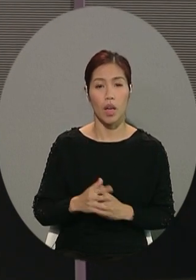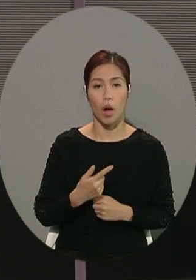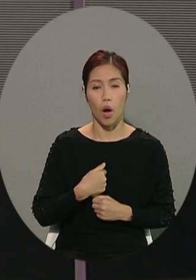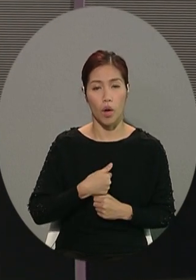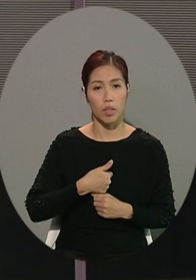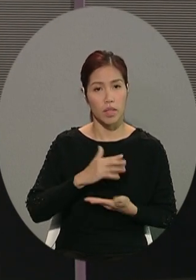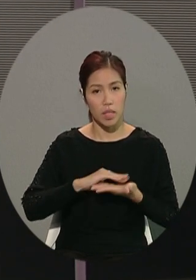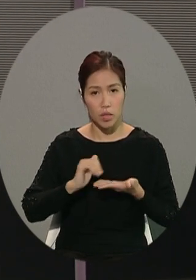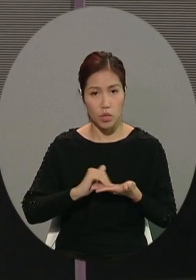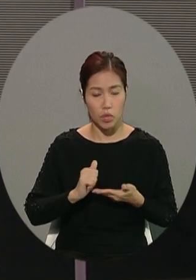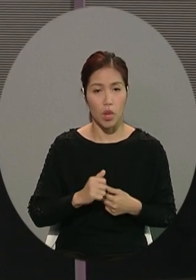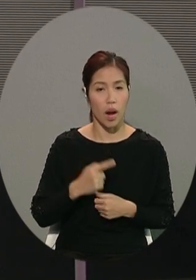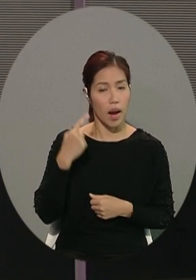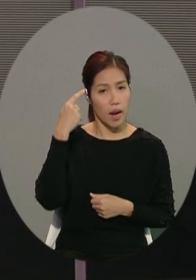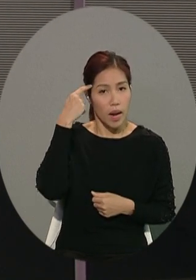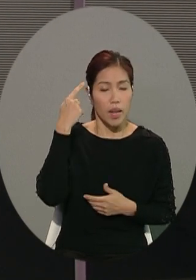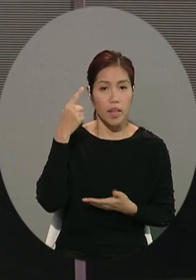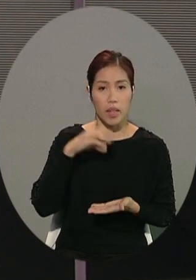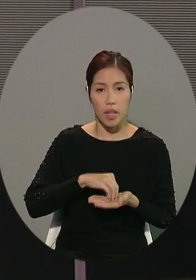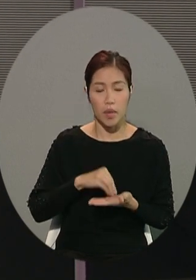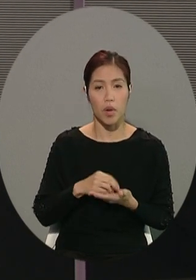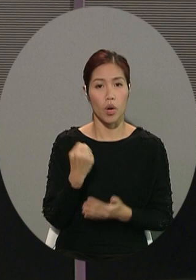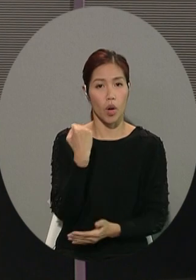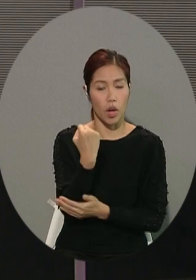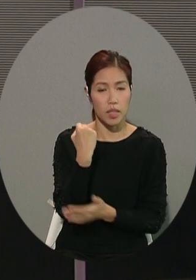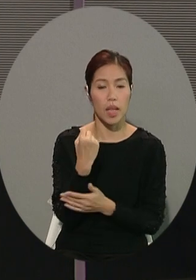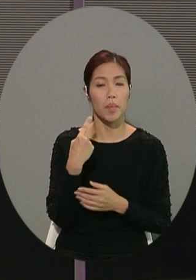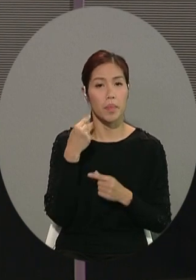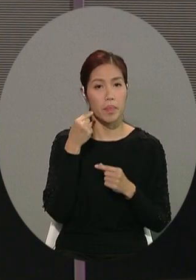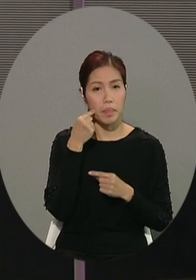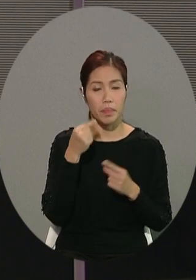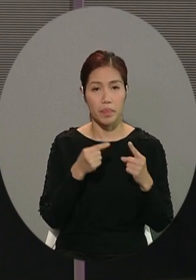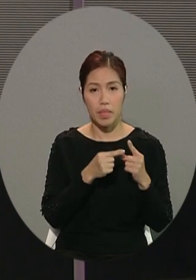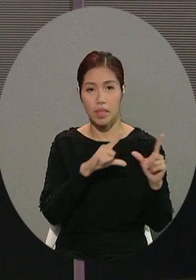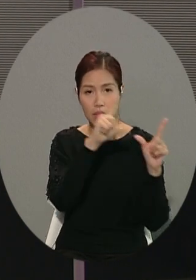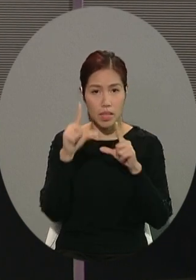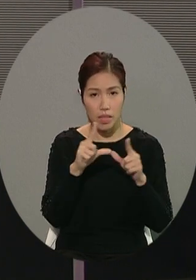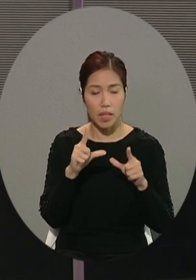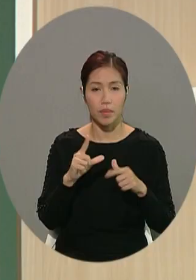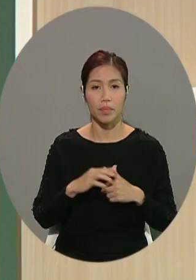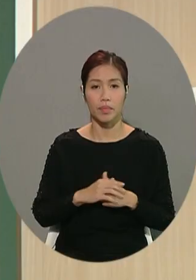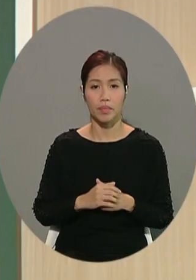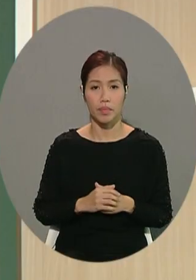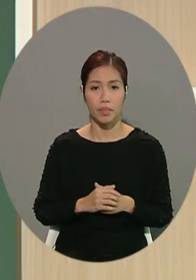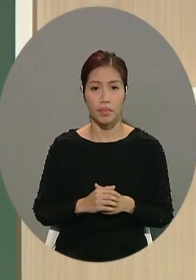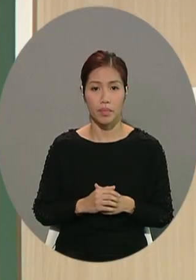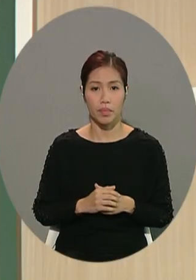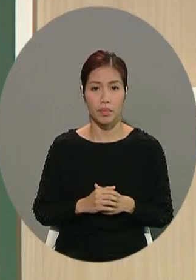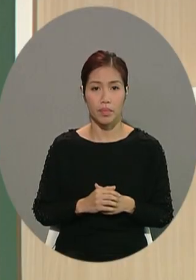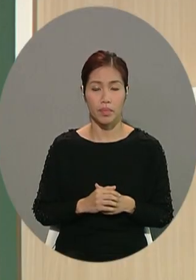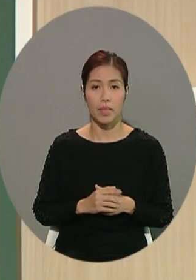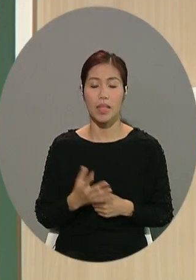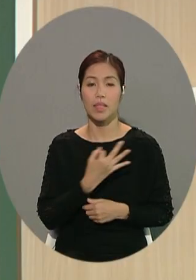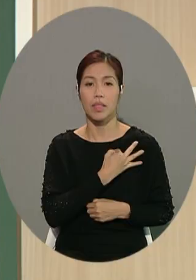的方案，请支持，要抗争也要民生。东涌南二号。 接着是三